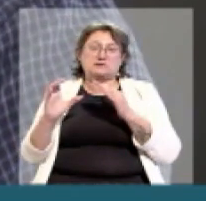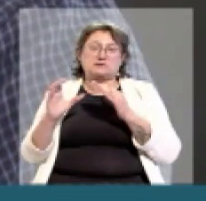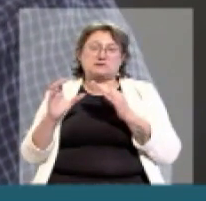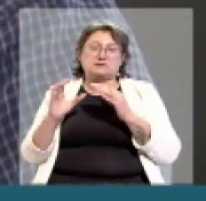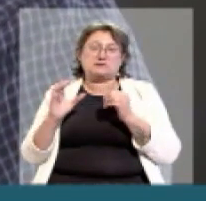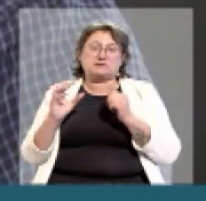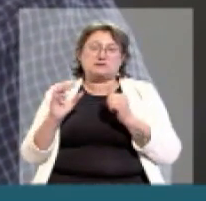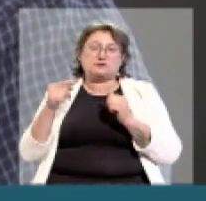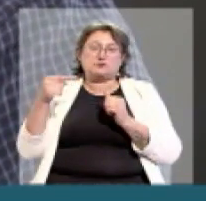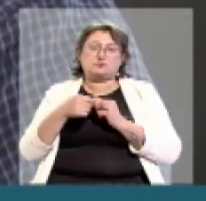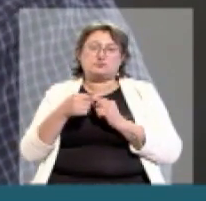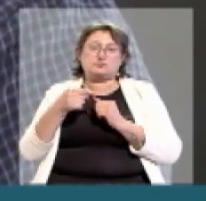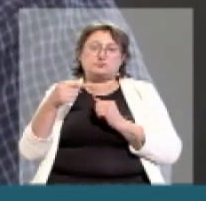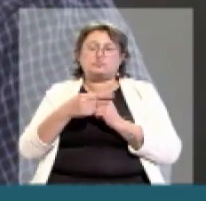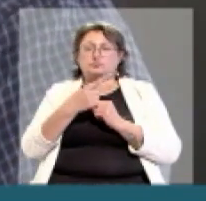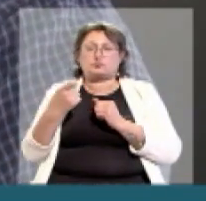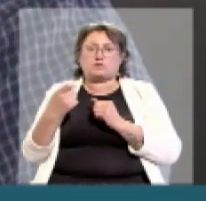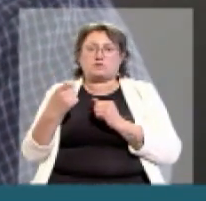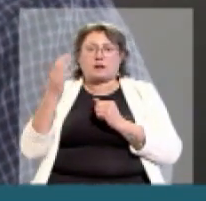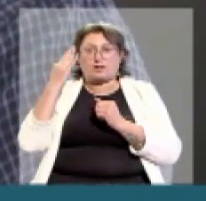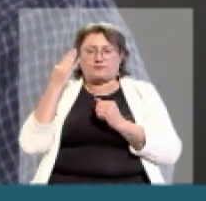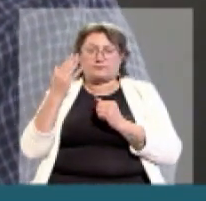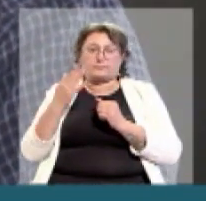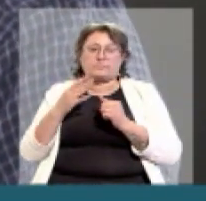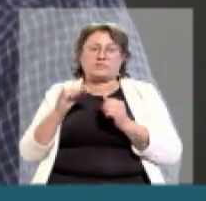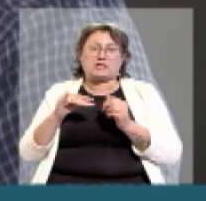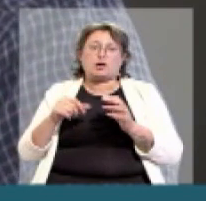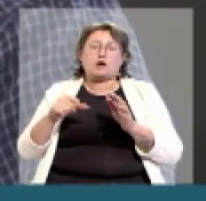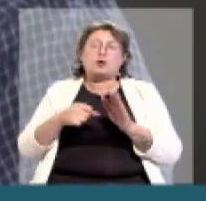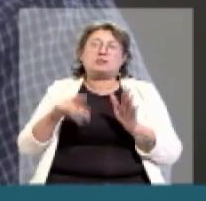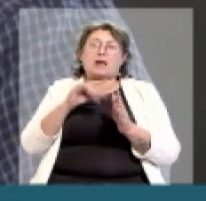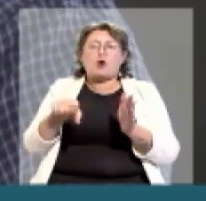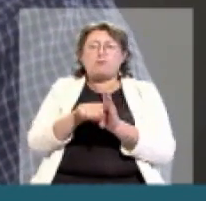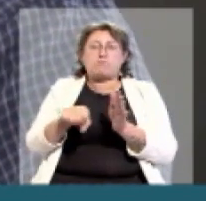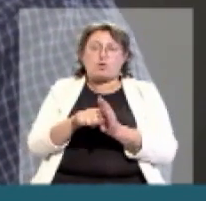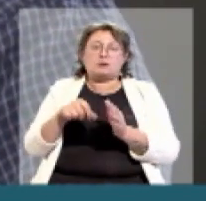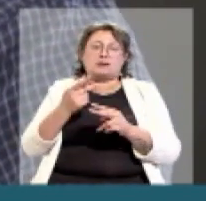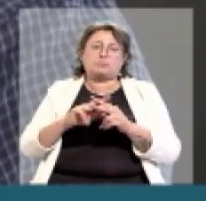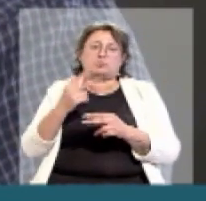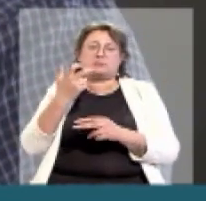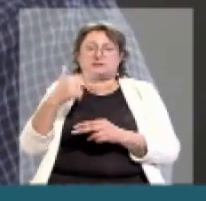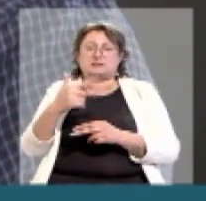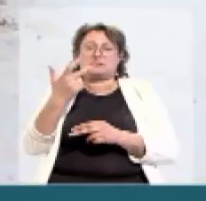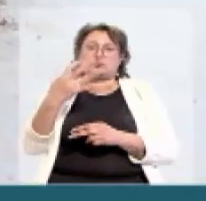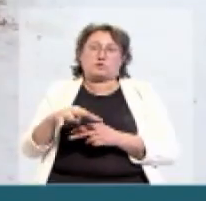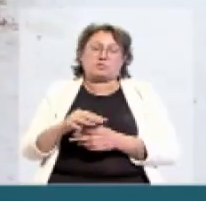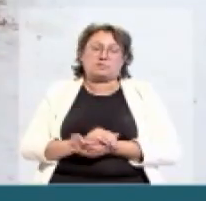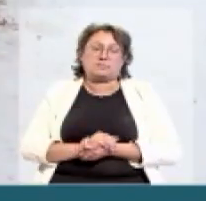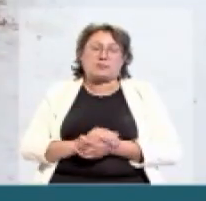в пределах 1000-1100 голов. И дойного стада, значит, будет где-то порядка